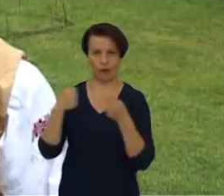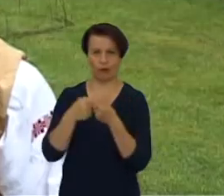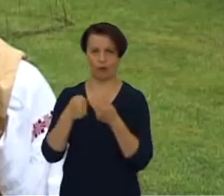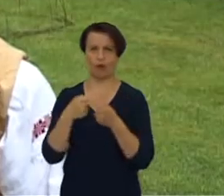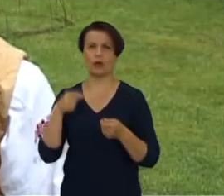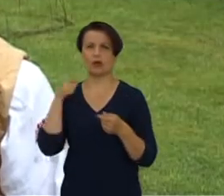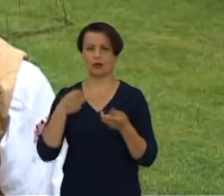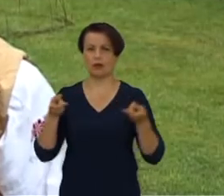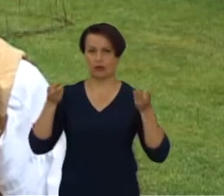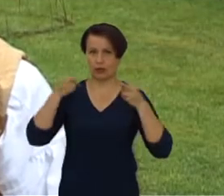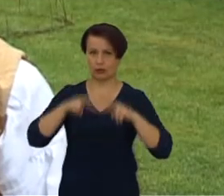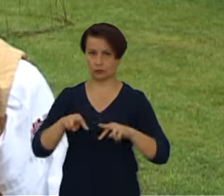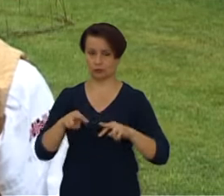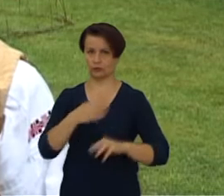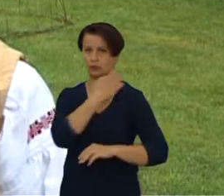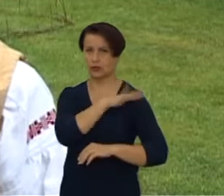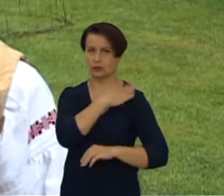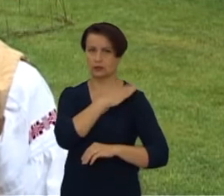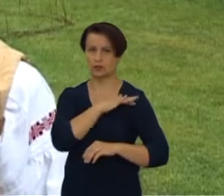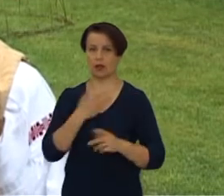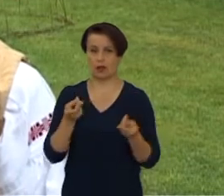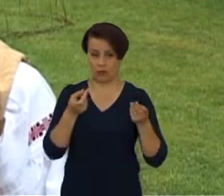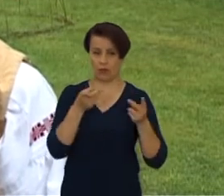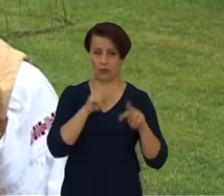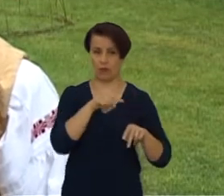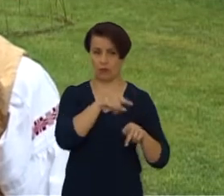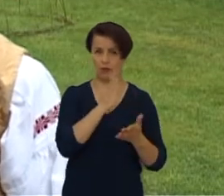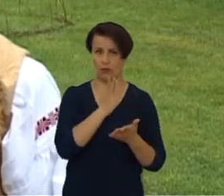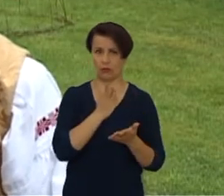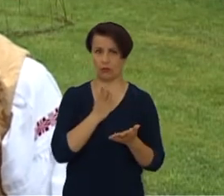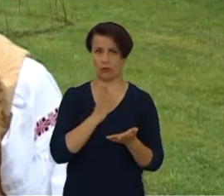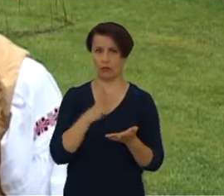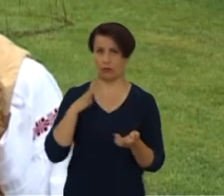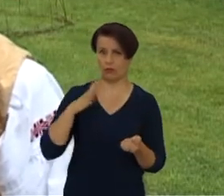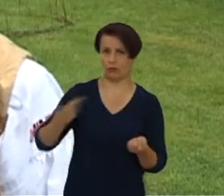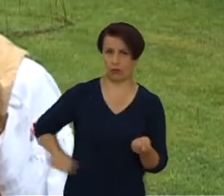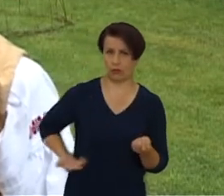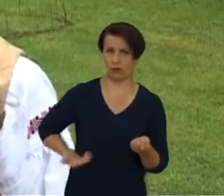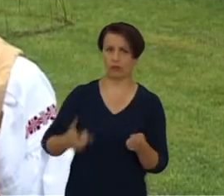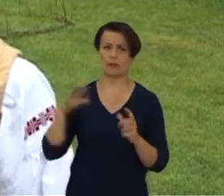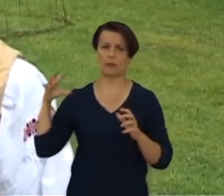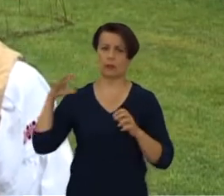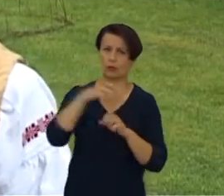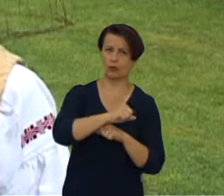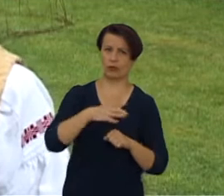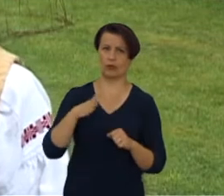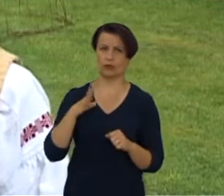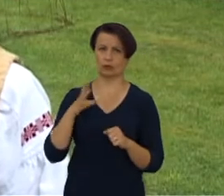tuos, kaip sakau, likučius partizanų, kovingiausius, likusius gyvus, vis dėlto nugalėjo